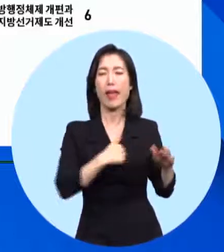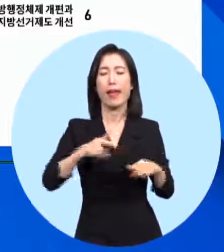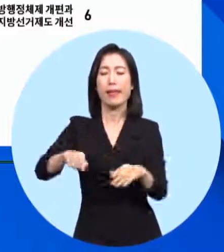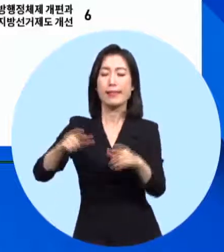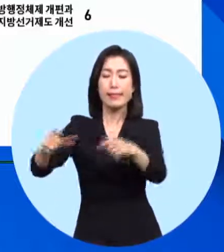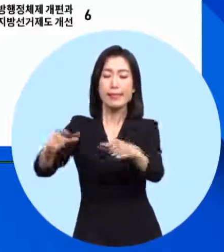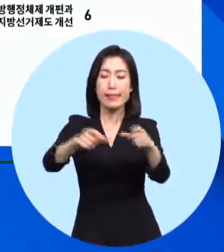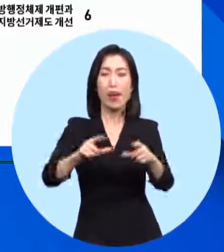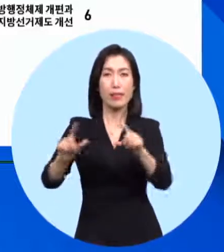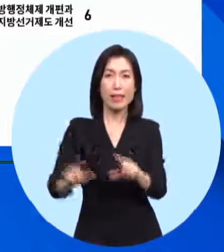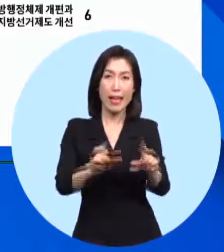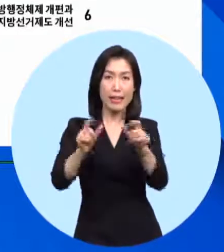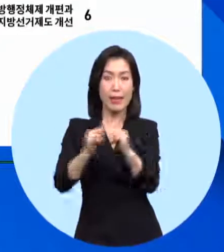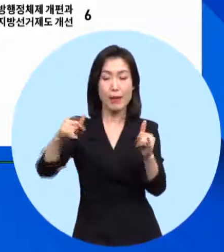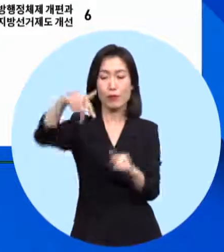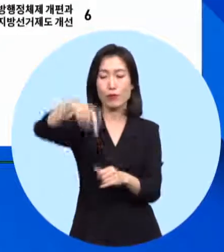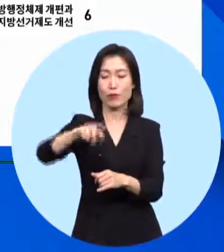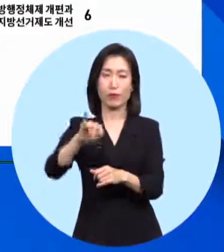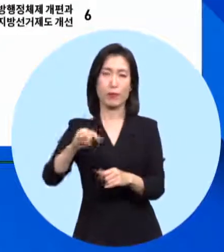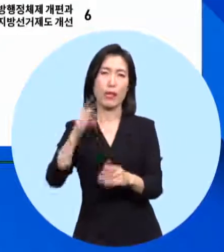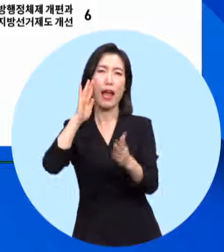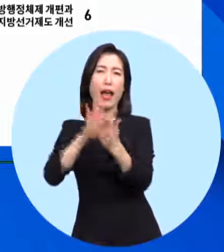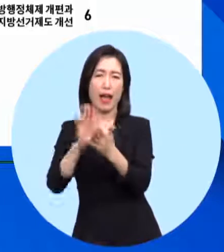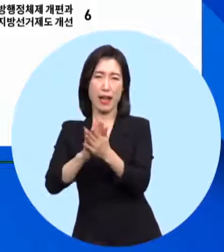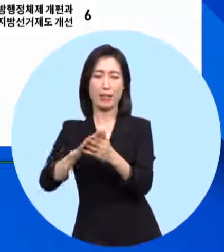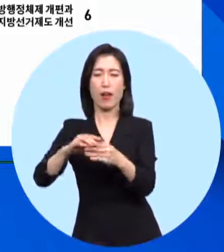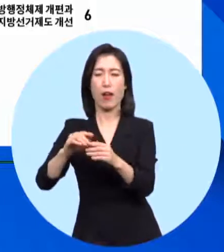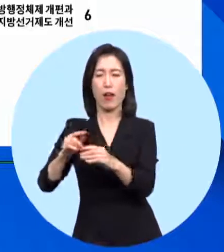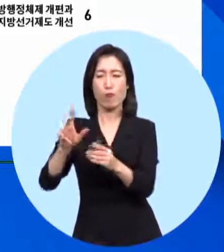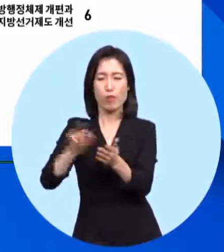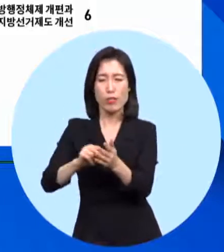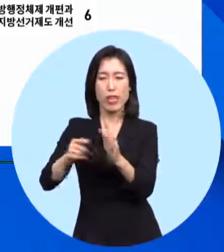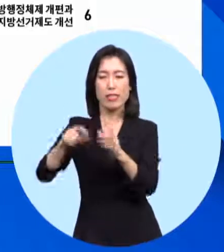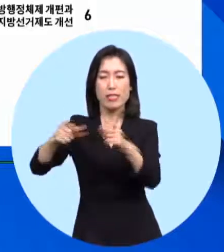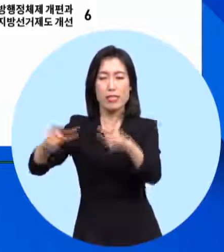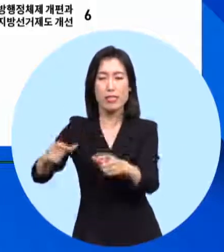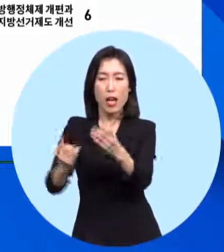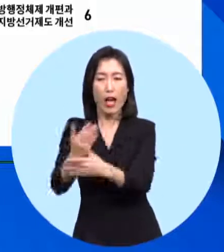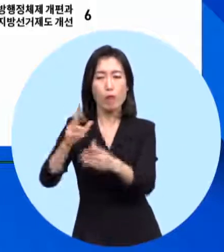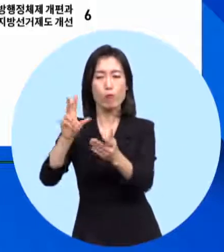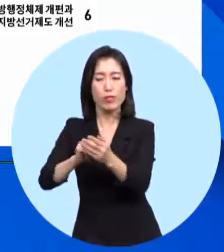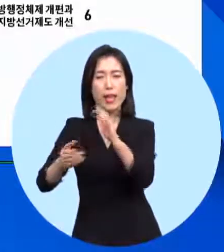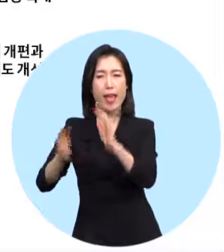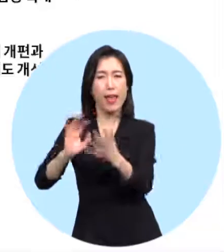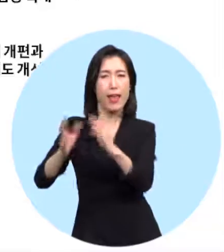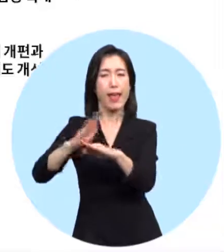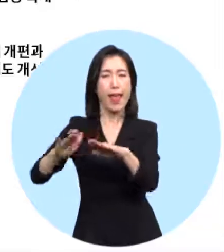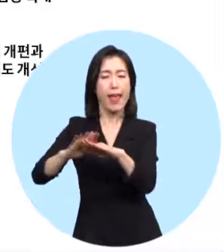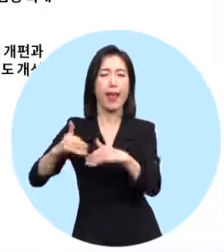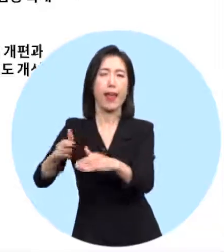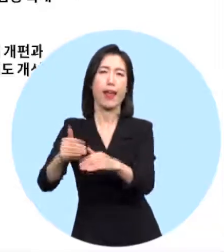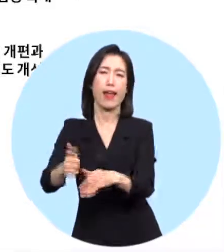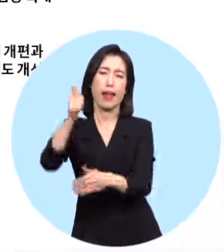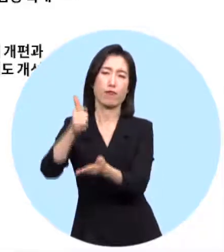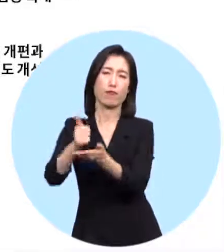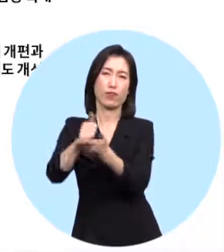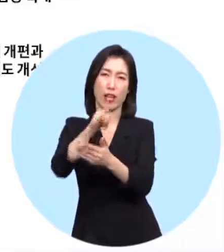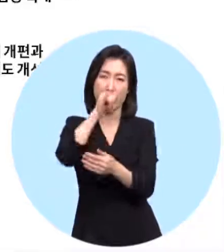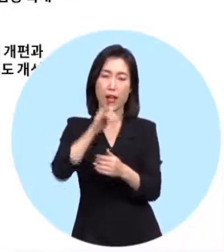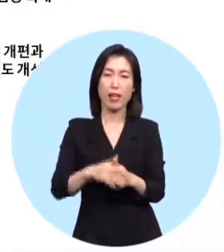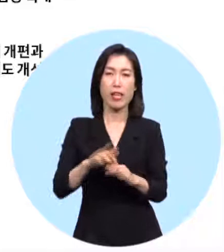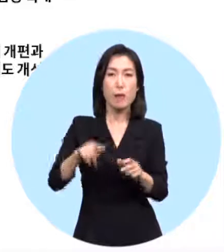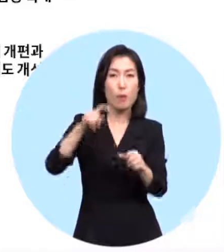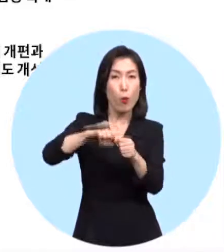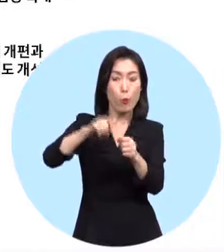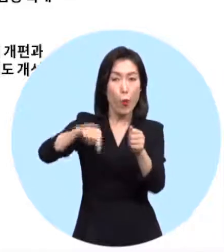바꾸는 지방 자치분권이라고 하는 종합 계획이고요. 이게 2018년도 9월 11일 날 발표한 자료가 되겠습니다. 이 목표